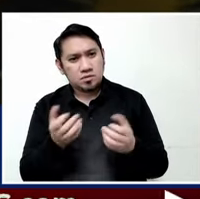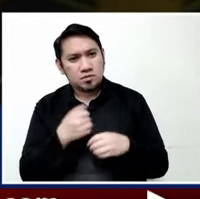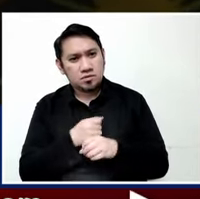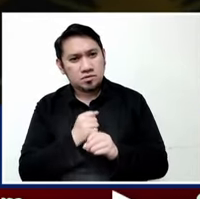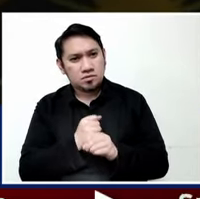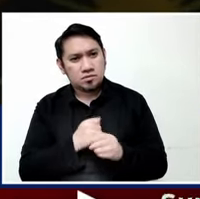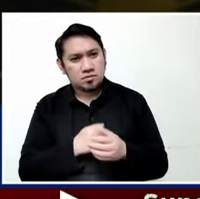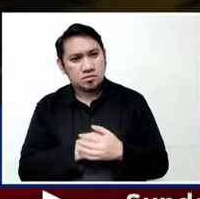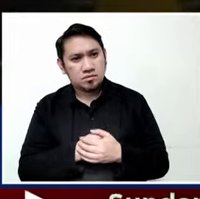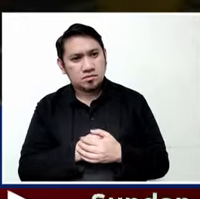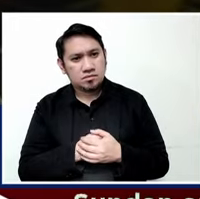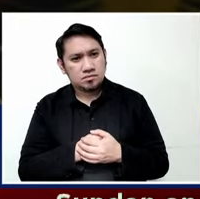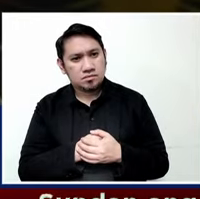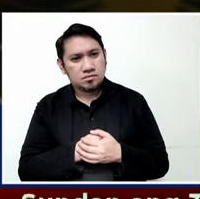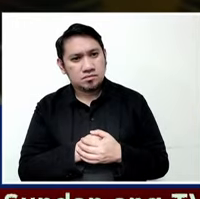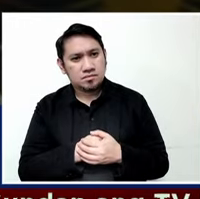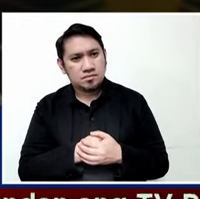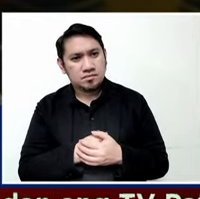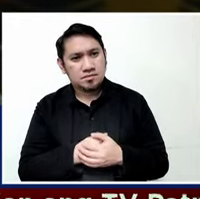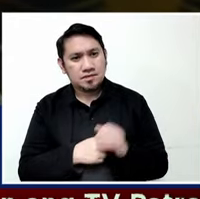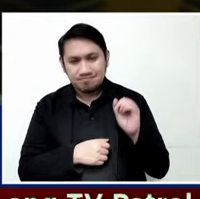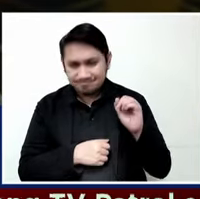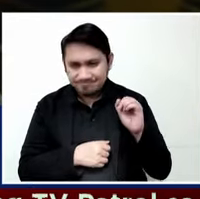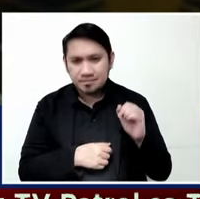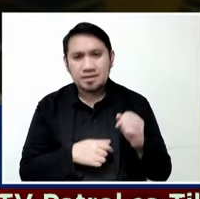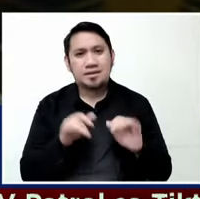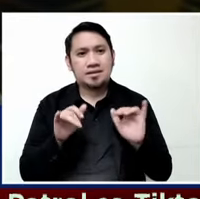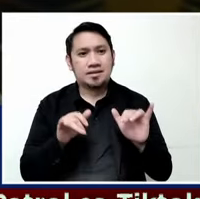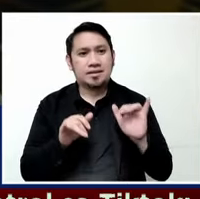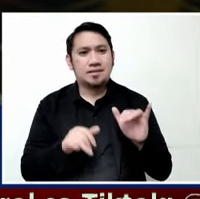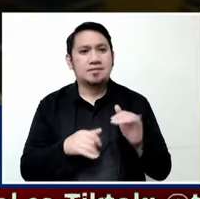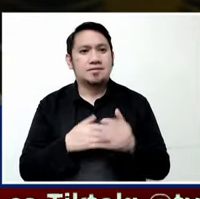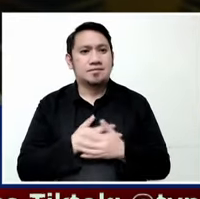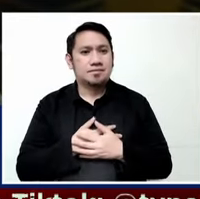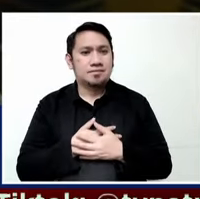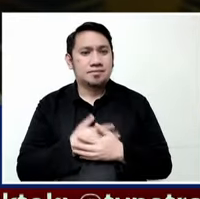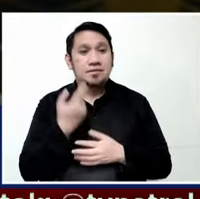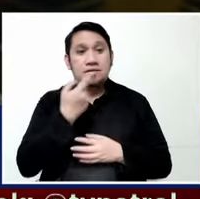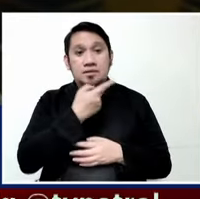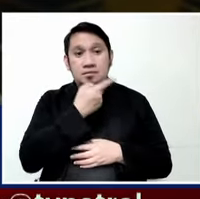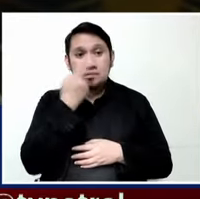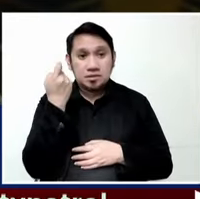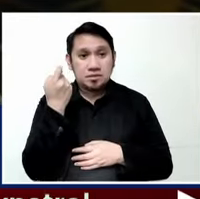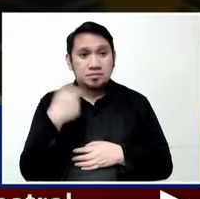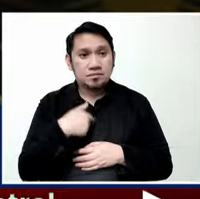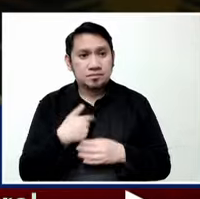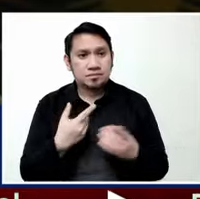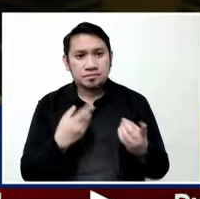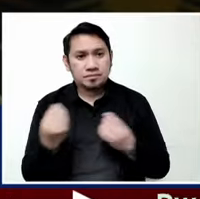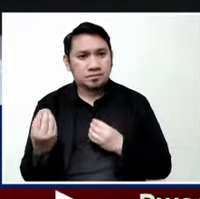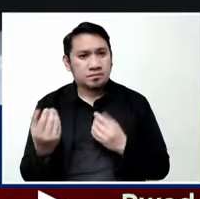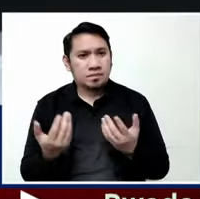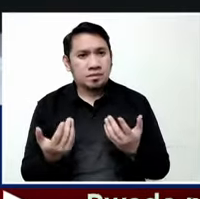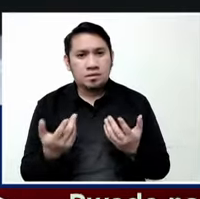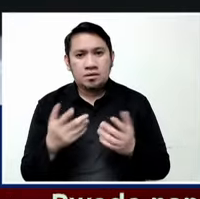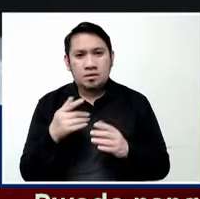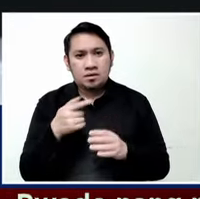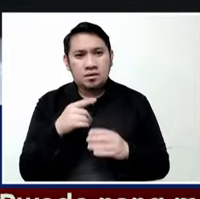Kasi yes, please. Yes. Kasi ang gagaling lahat ng